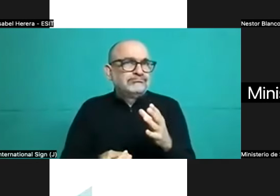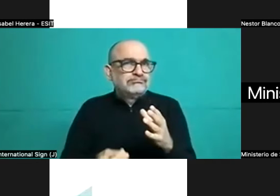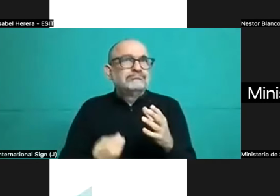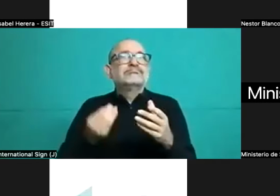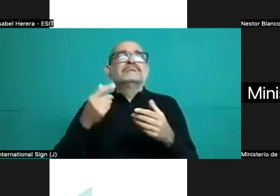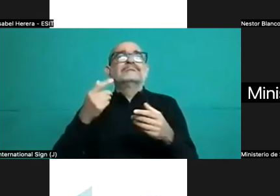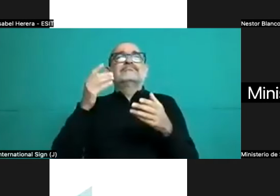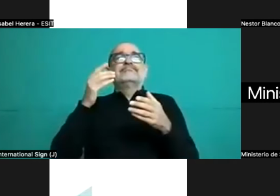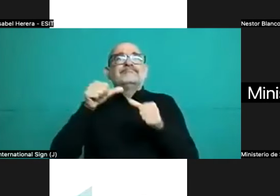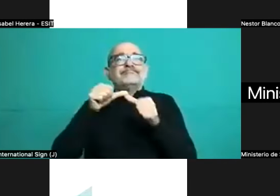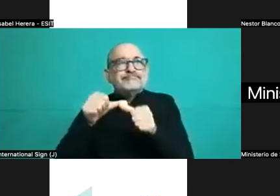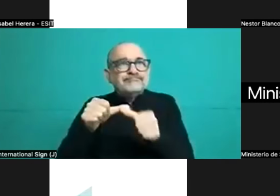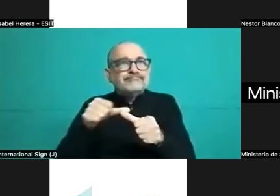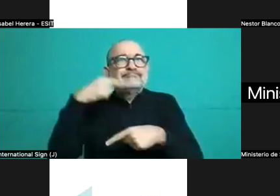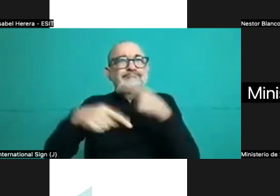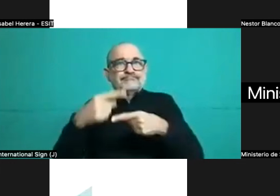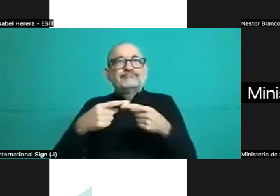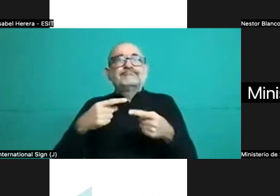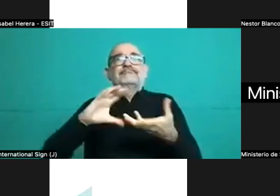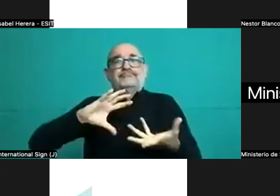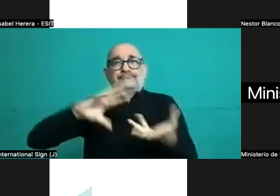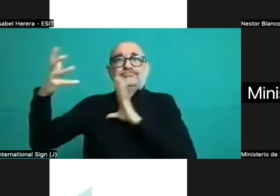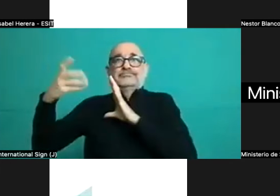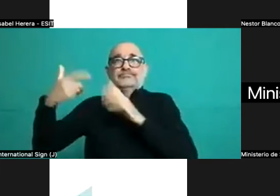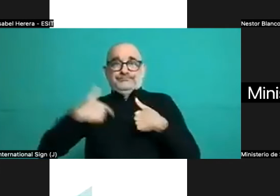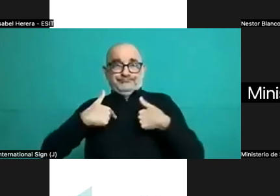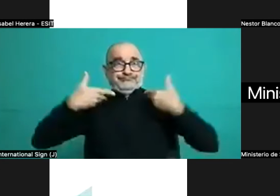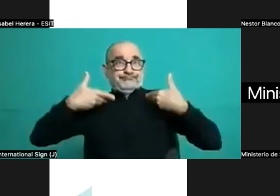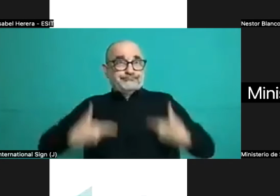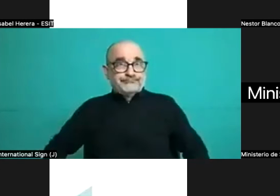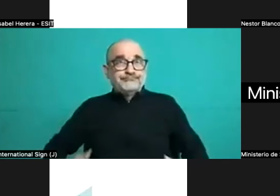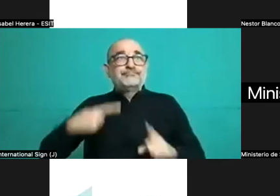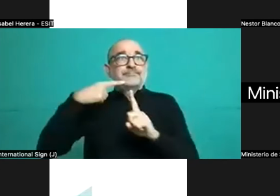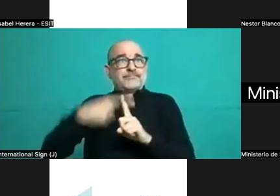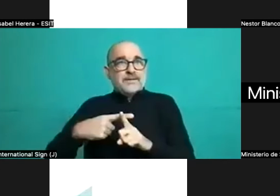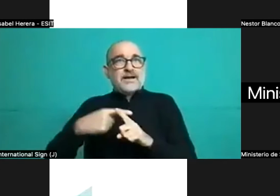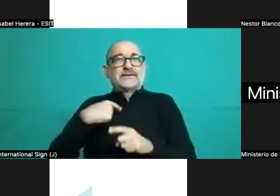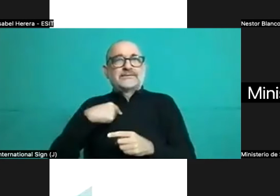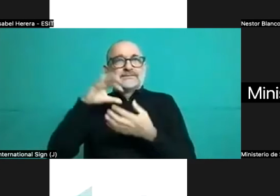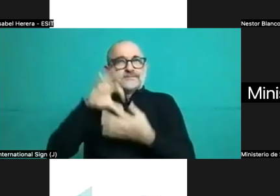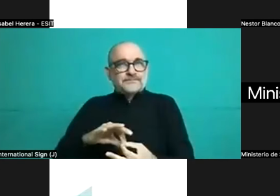n'ont pas été pris en compte. Et donc, pendant